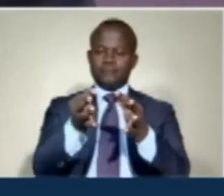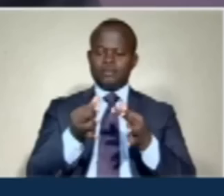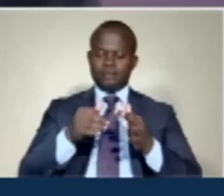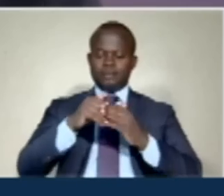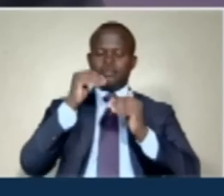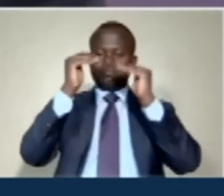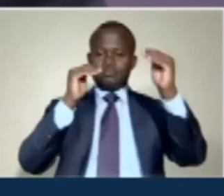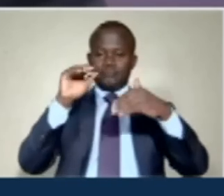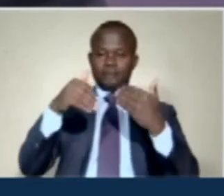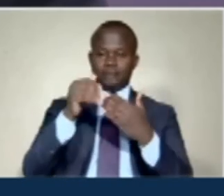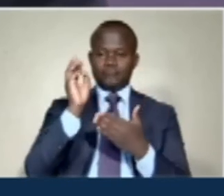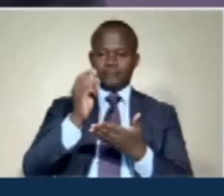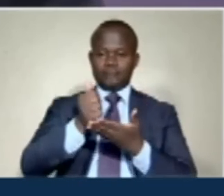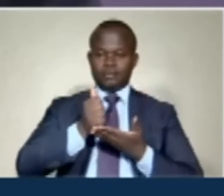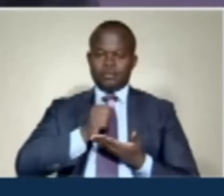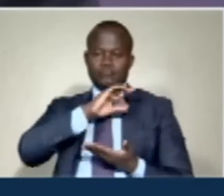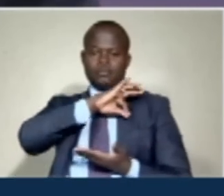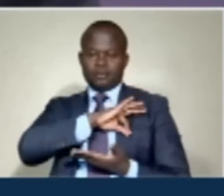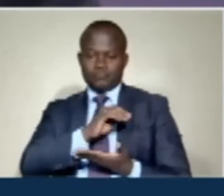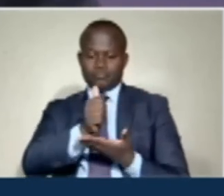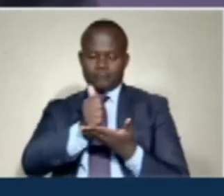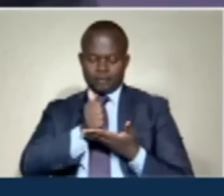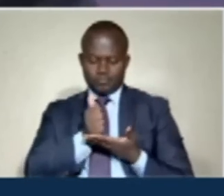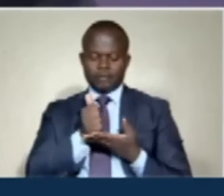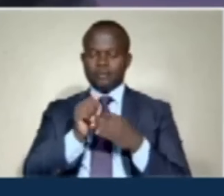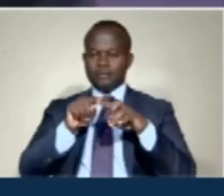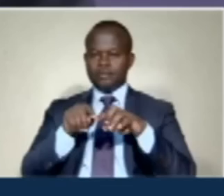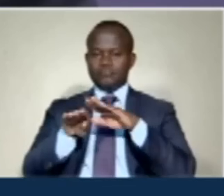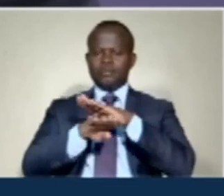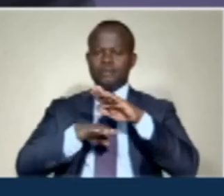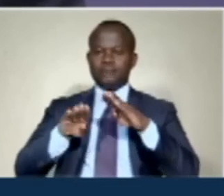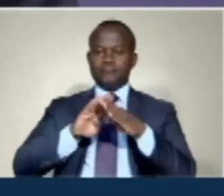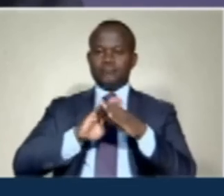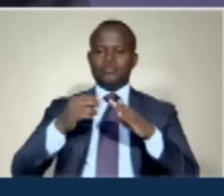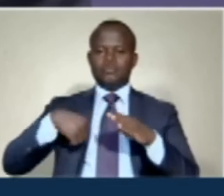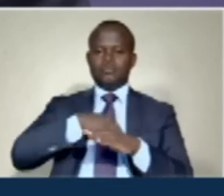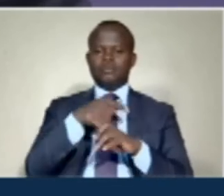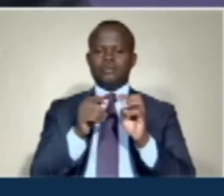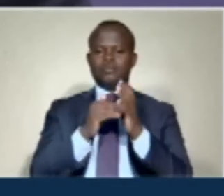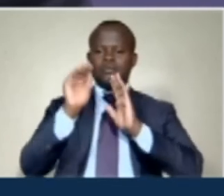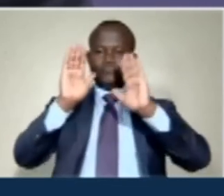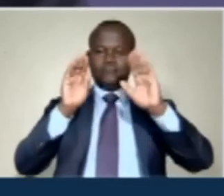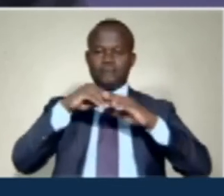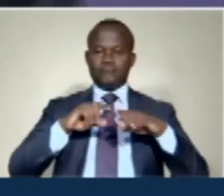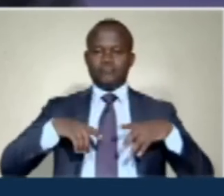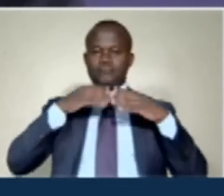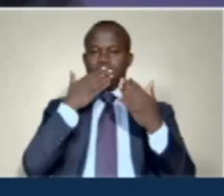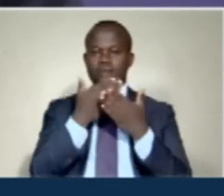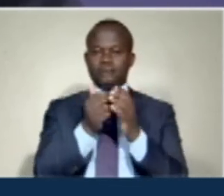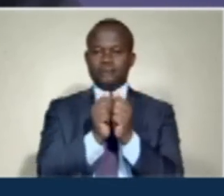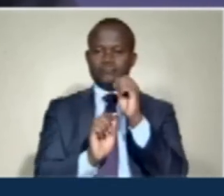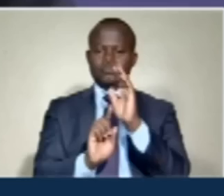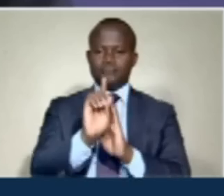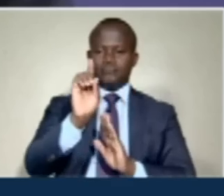nzego zizatwungukira, zigaha ishingiro ishoramari ryacu, kandi zikagira uruhare mu mibereho myiza